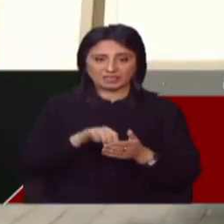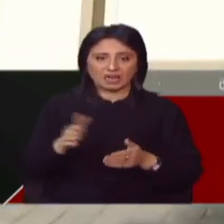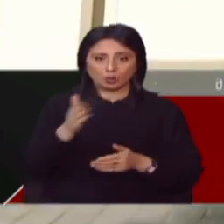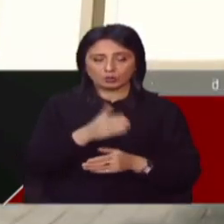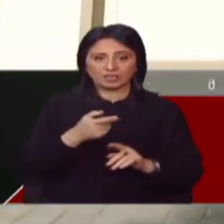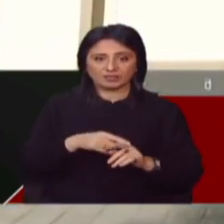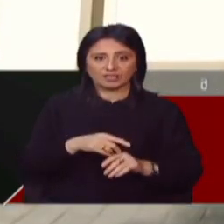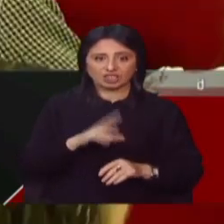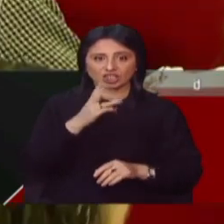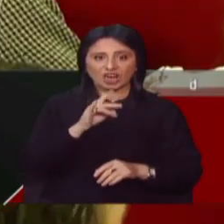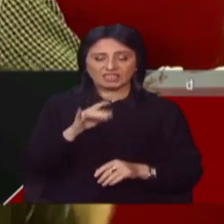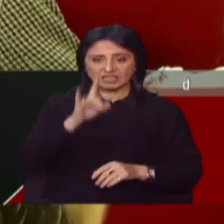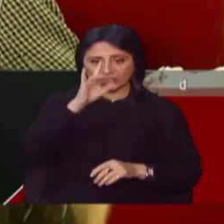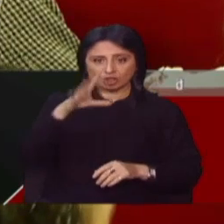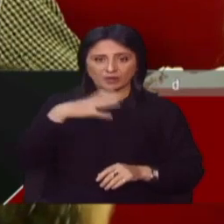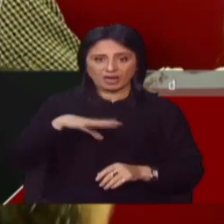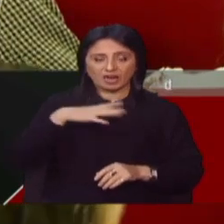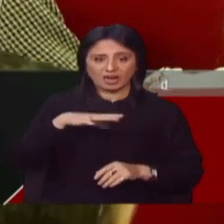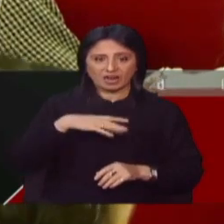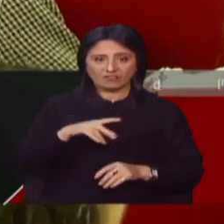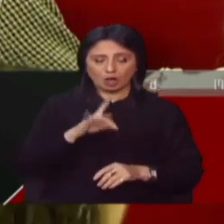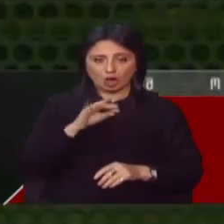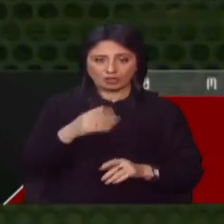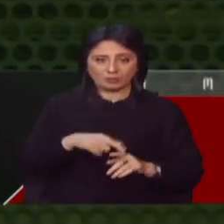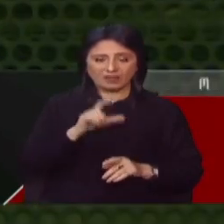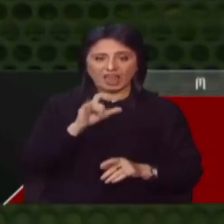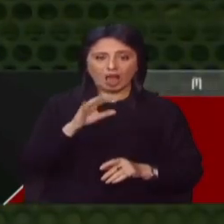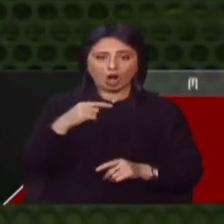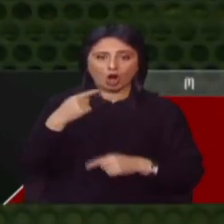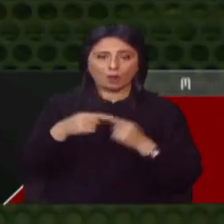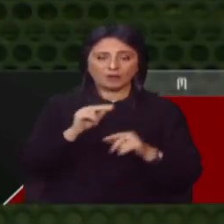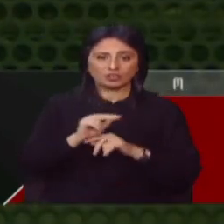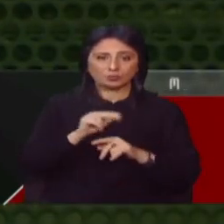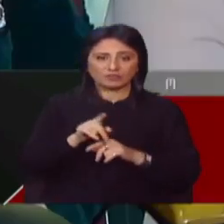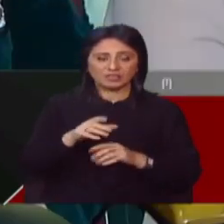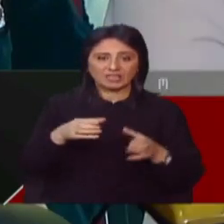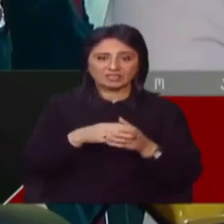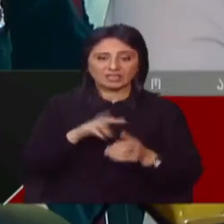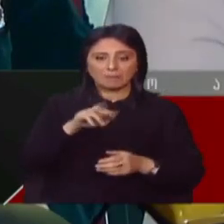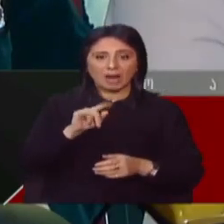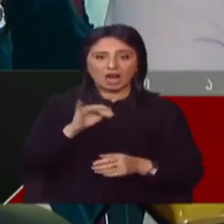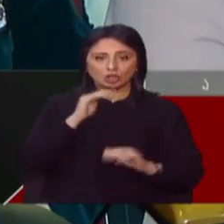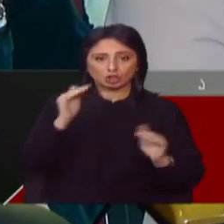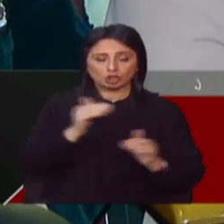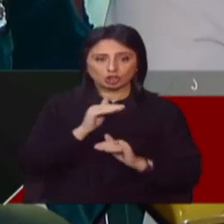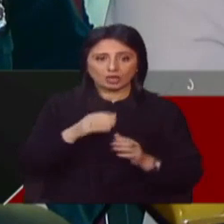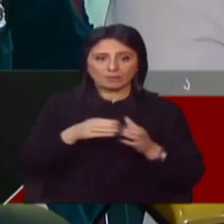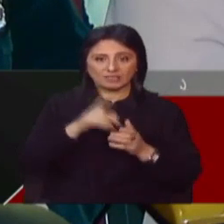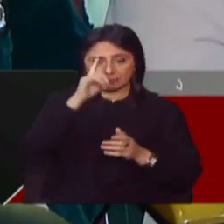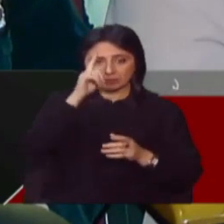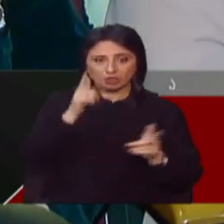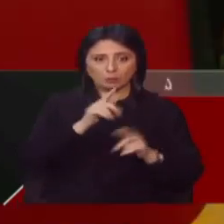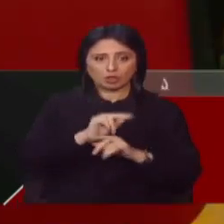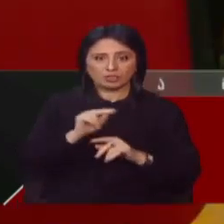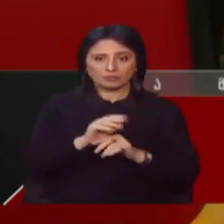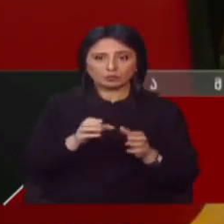წარუდგინა. დავით შანიძე ცნობილი ქართველი ლოტბარის ანზორ ერქომაიშვილის მოსწავლეა. ის იყო ანსამბლ მართვეს სოლისტი, ანსამბლ ბიჭების